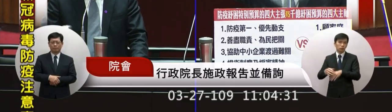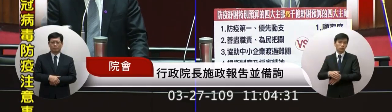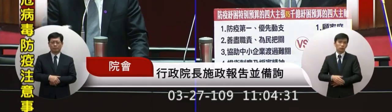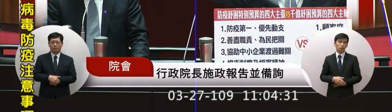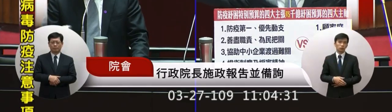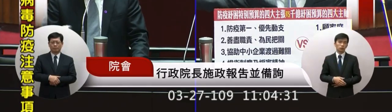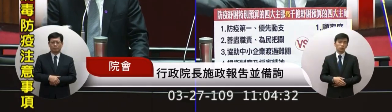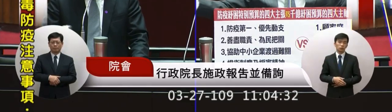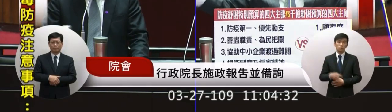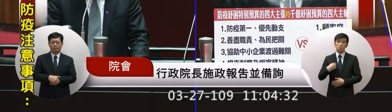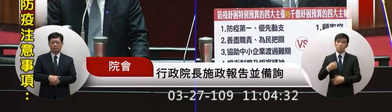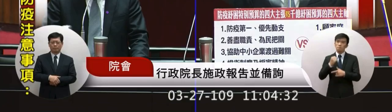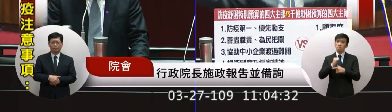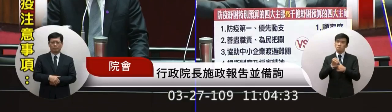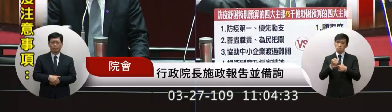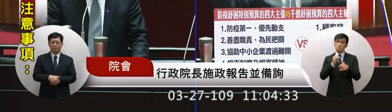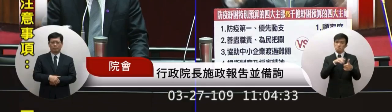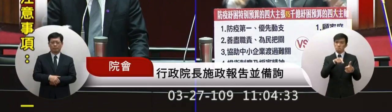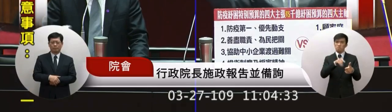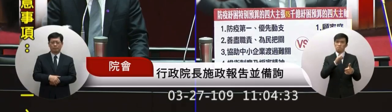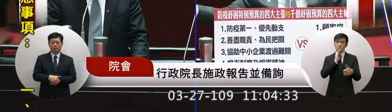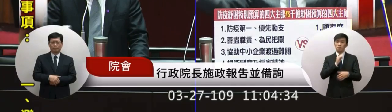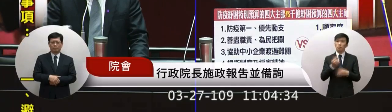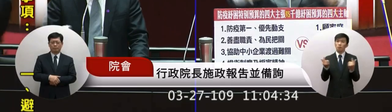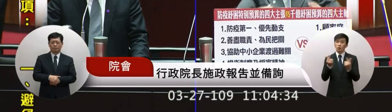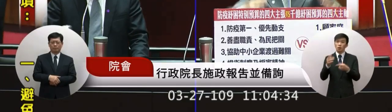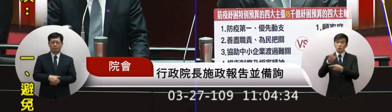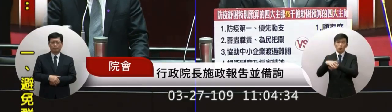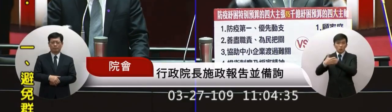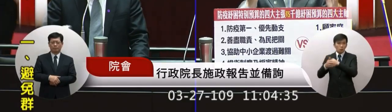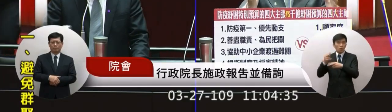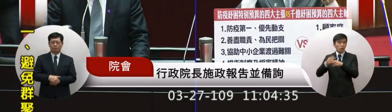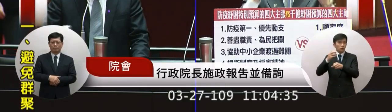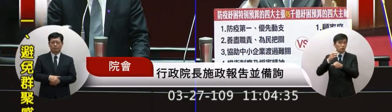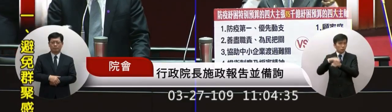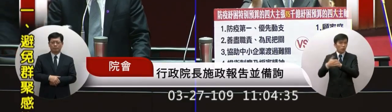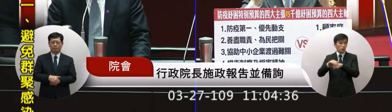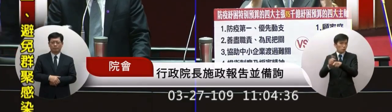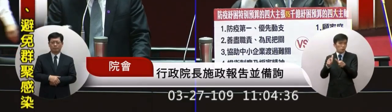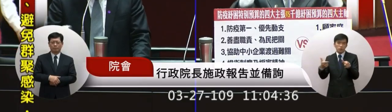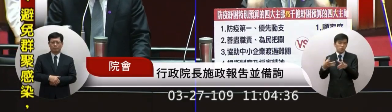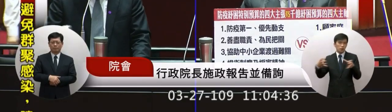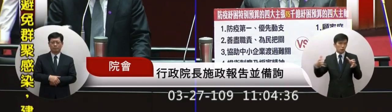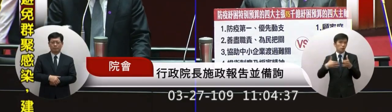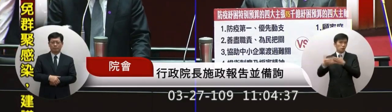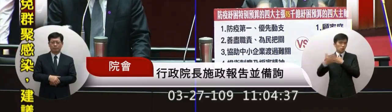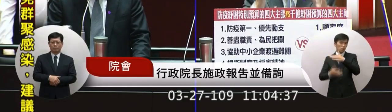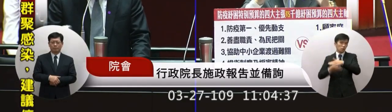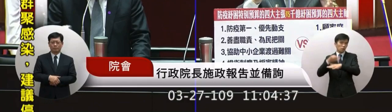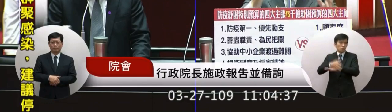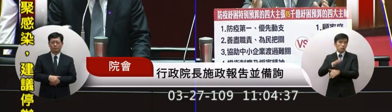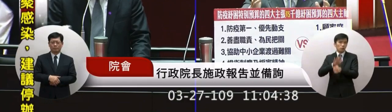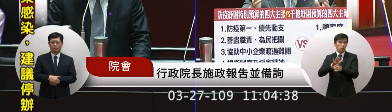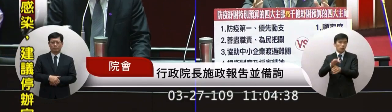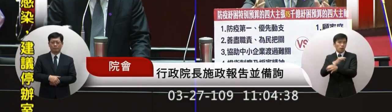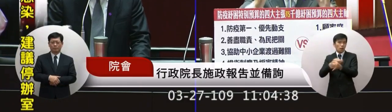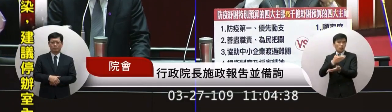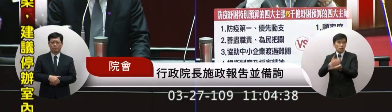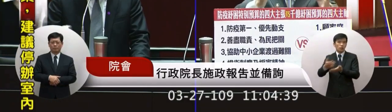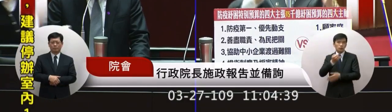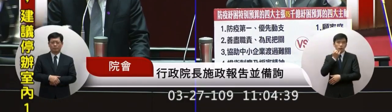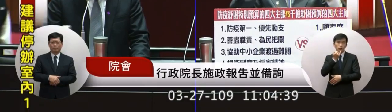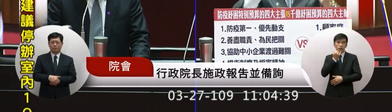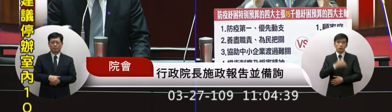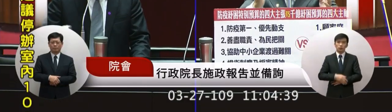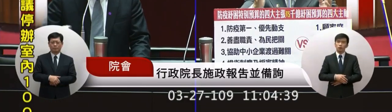讲间隔包括我们的荣信保，大家都进来参与纾困的工作，但是足可惜的，国